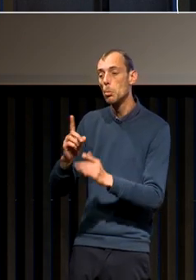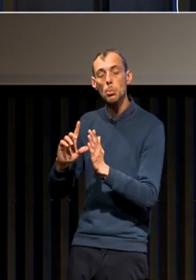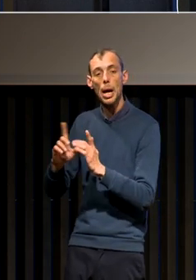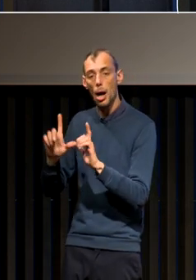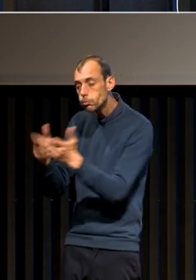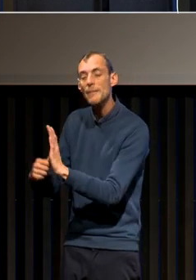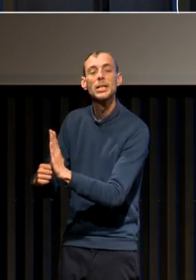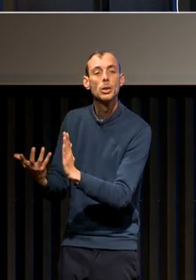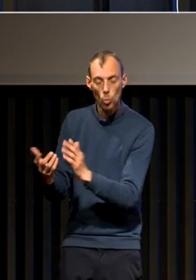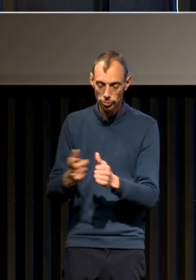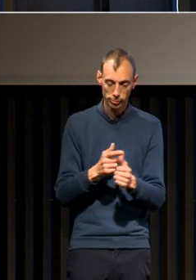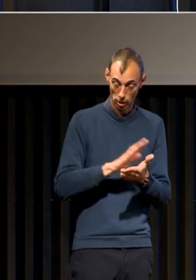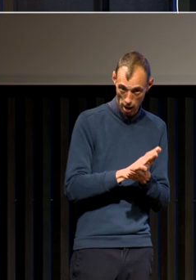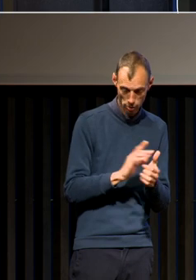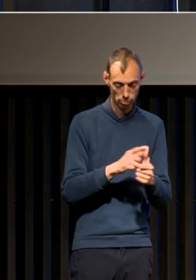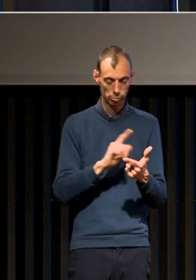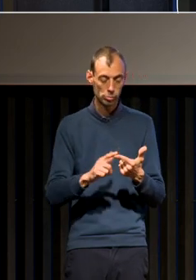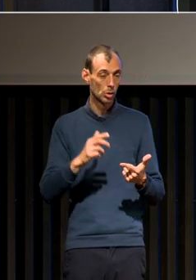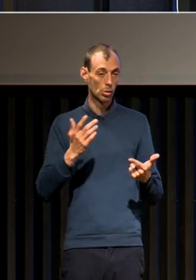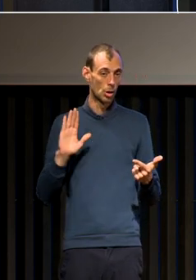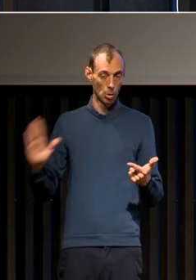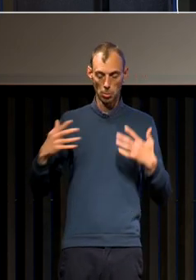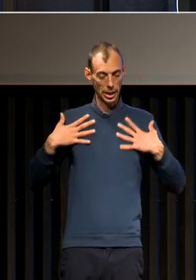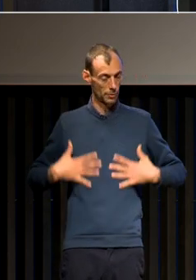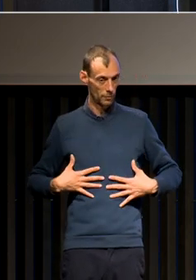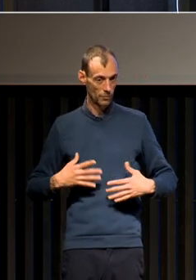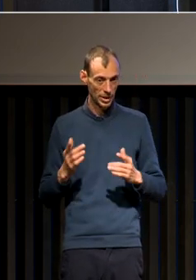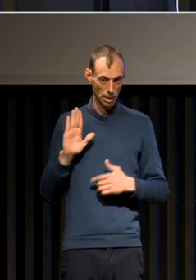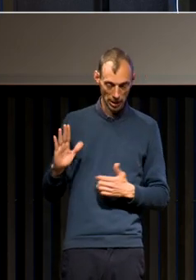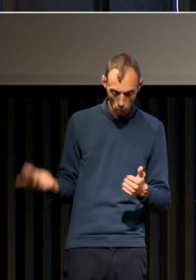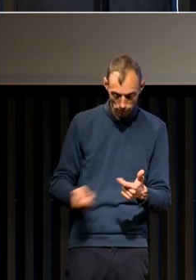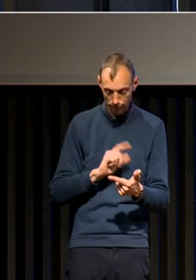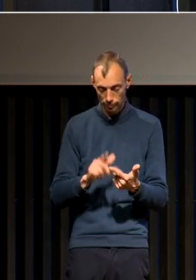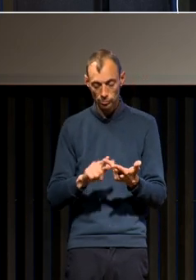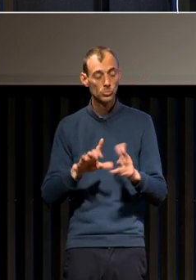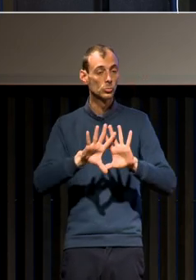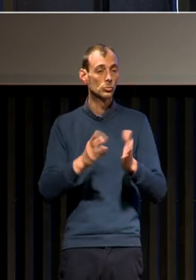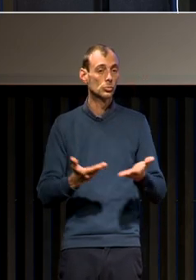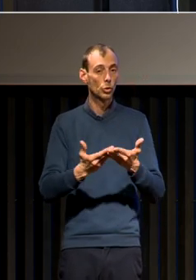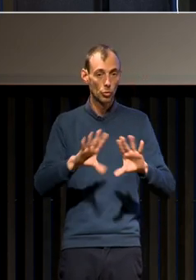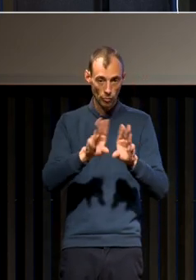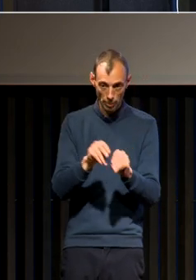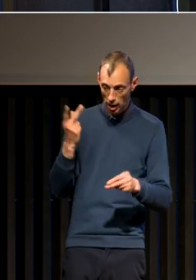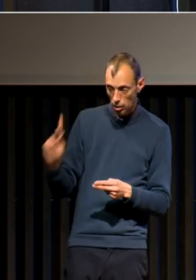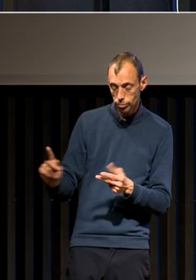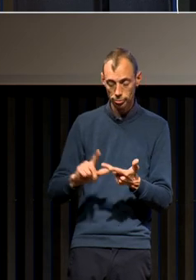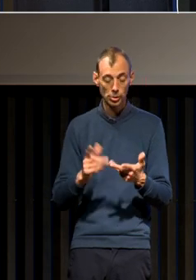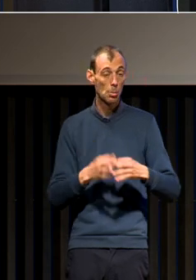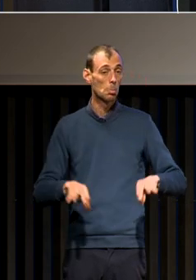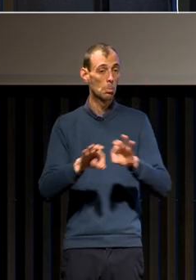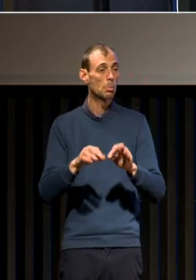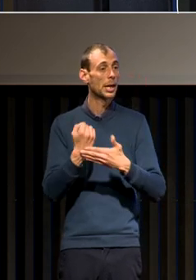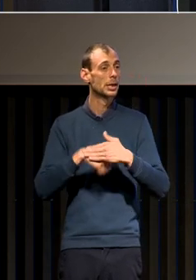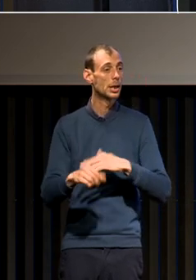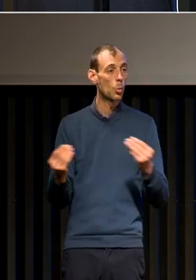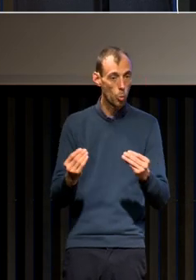état général, ses caractéristiques physiques, sa situation familiale, professionnelle, son pays de naissance,